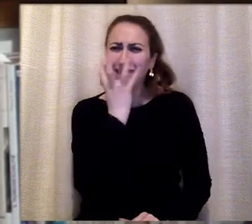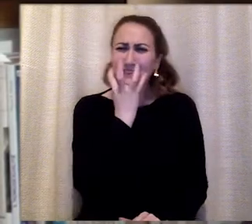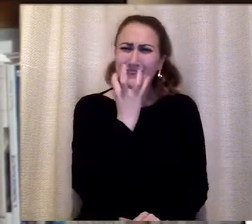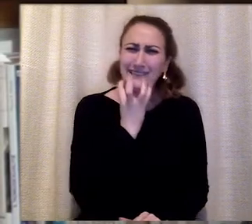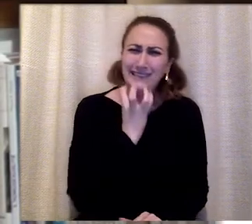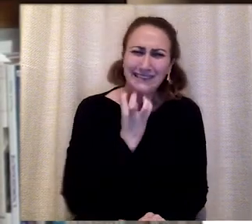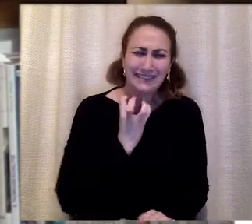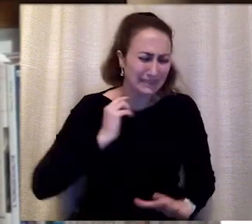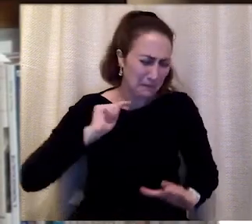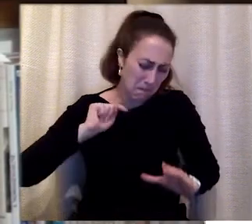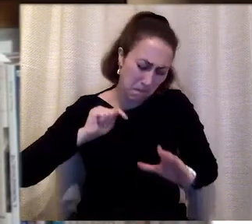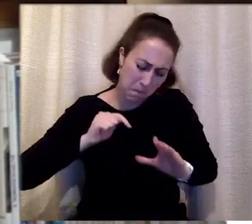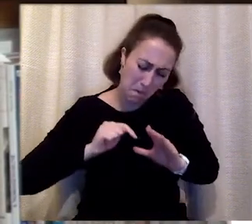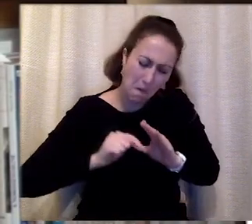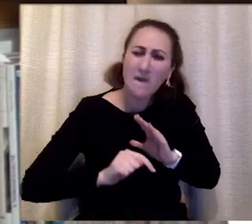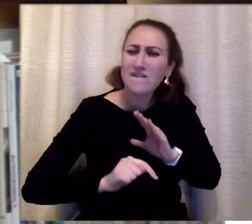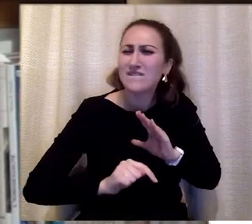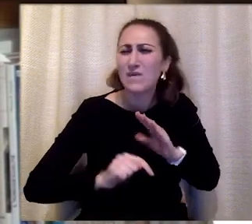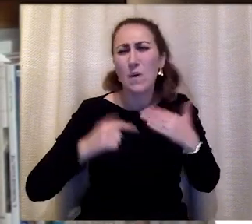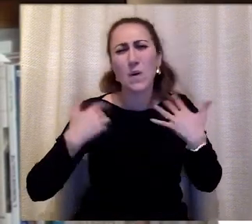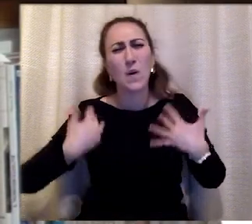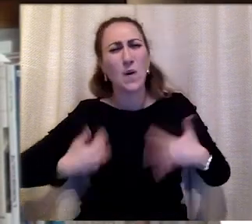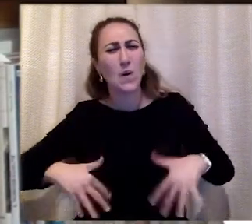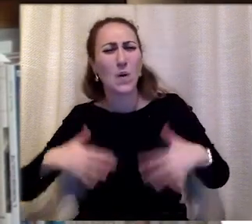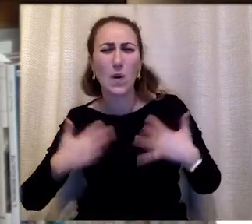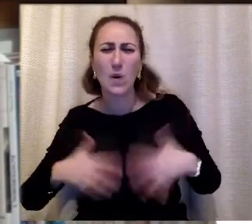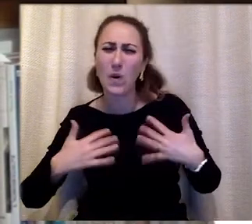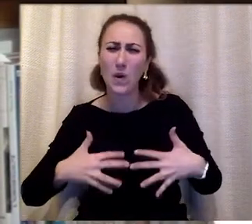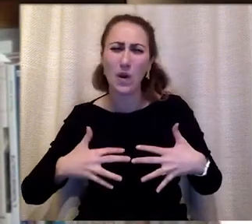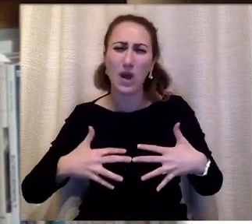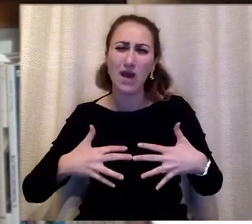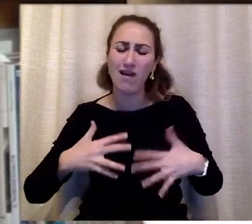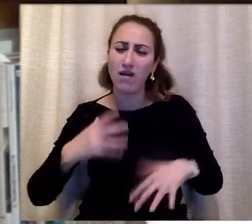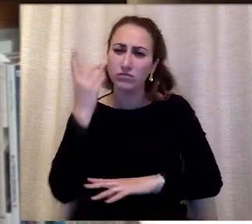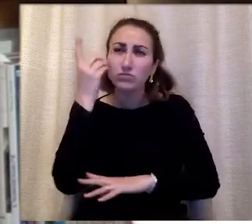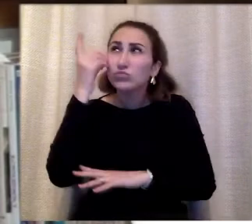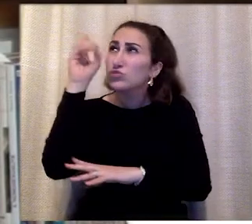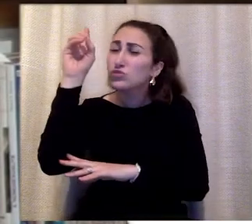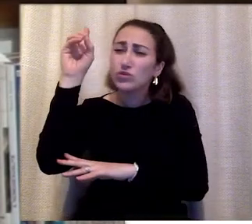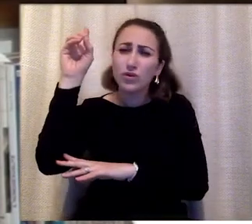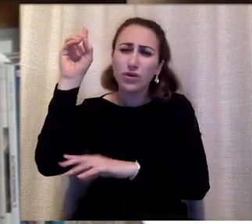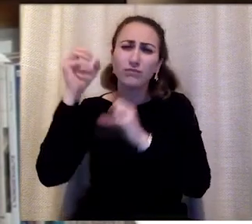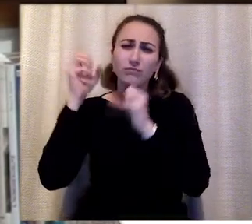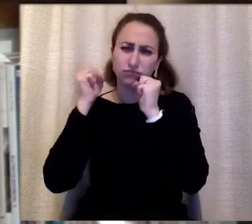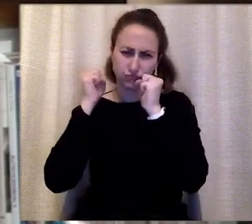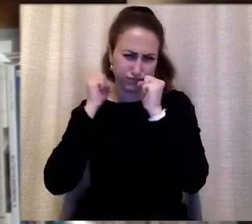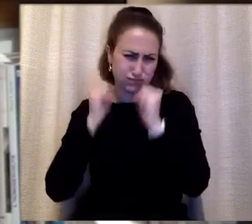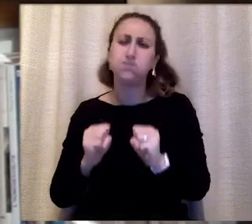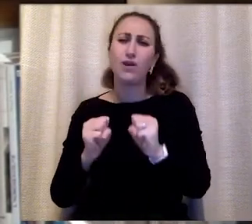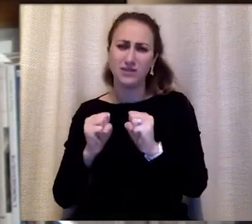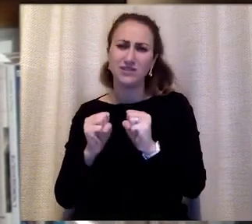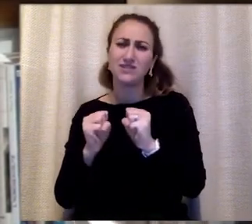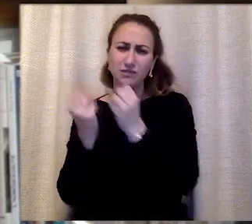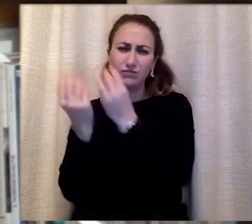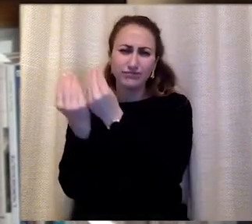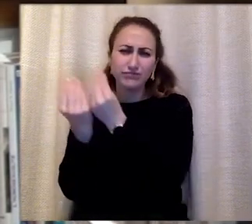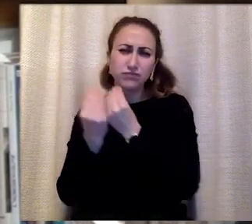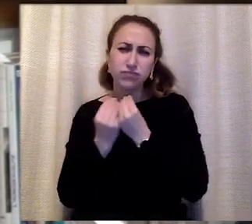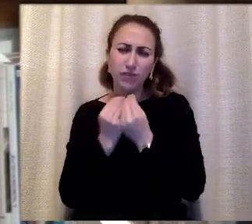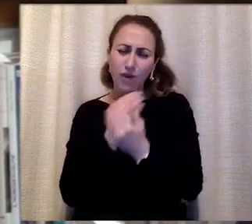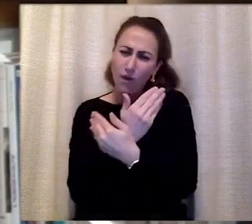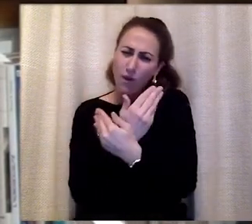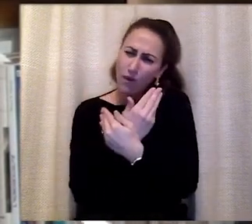aucune tristesse trop profonde, pour que la consolation de Dieu ne puisse